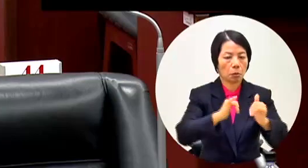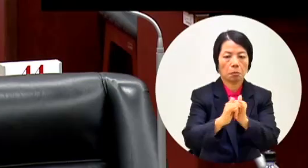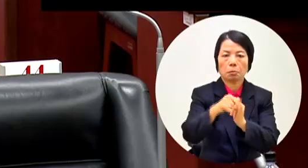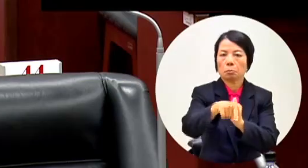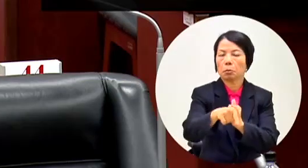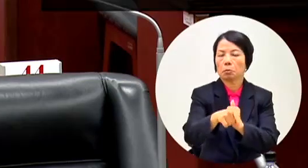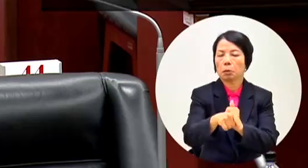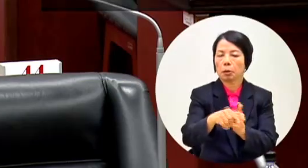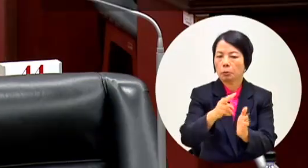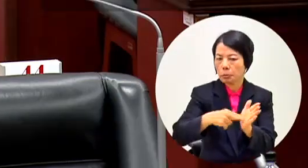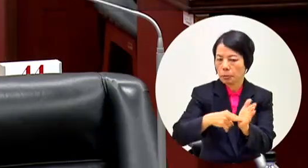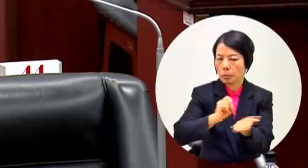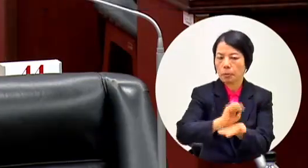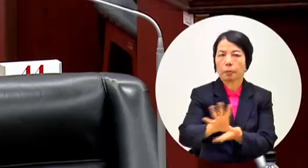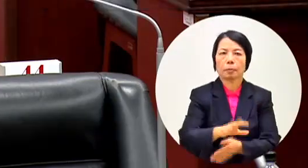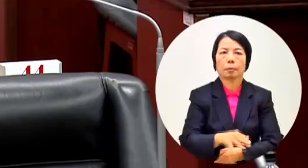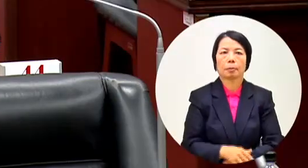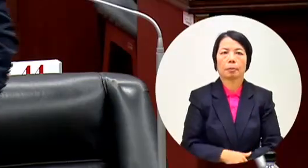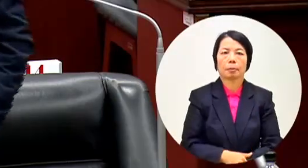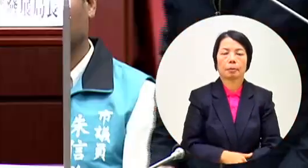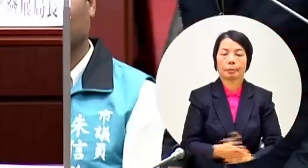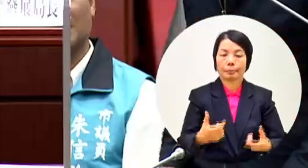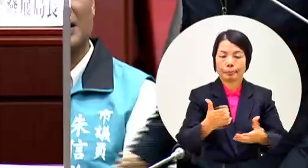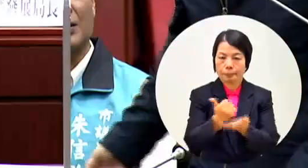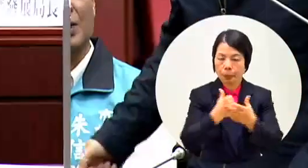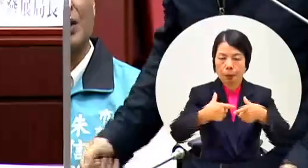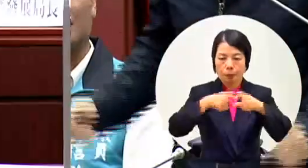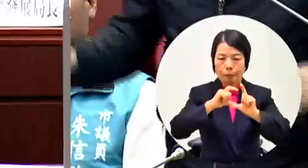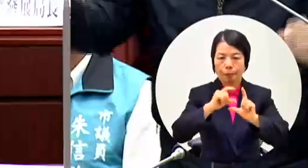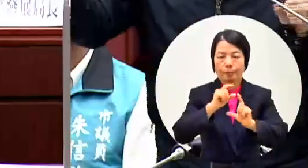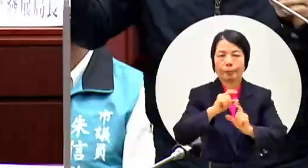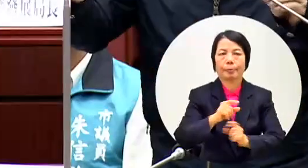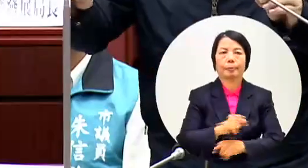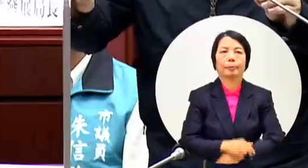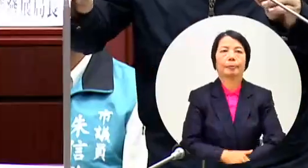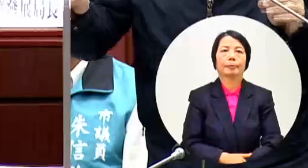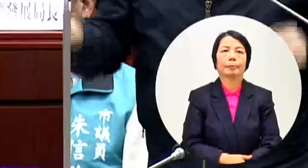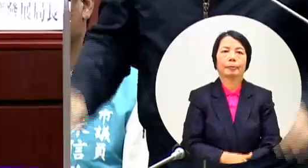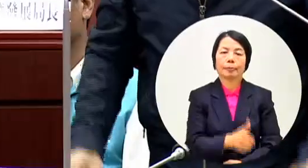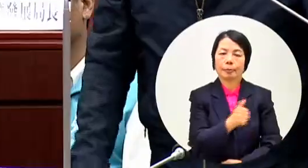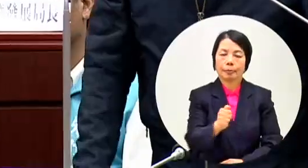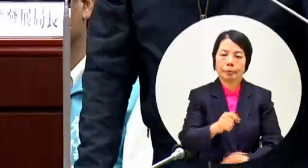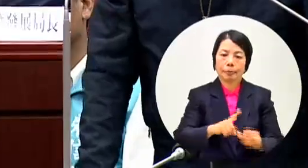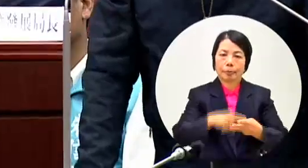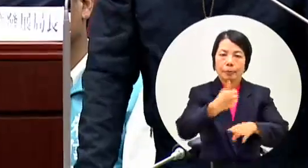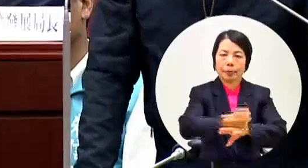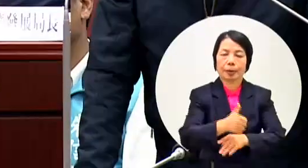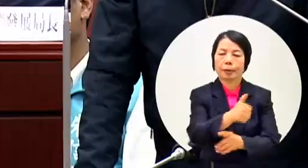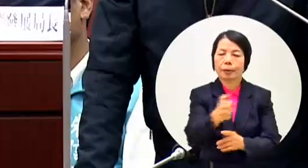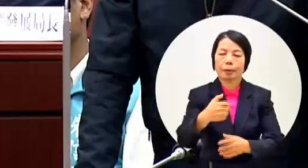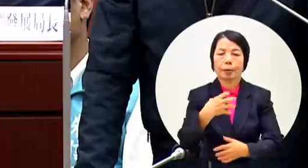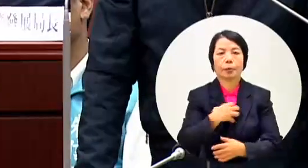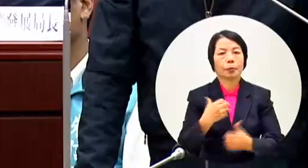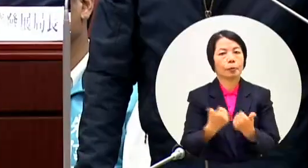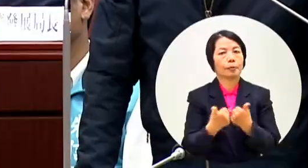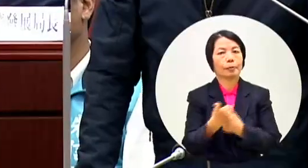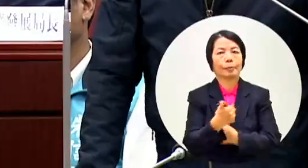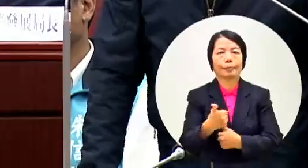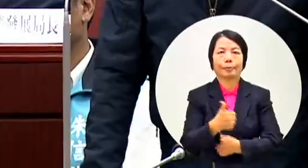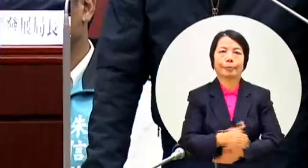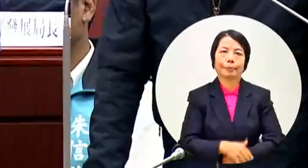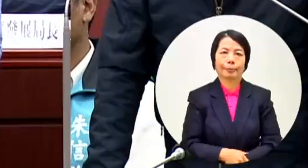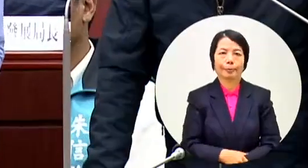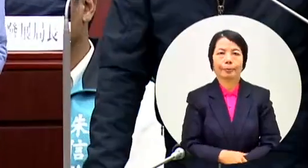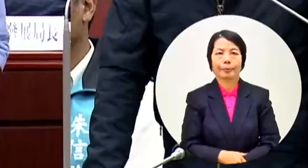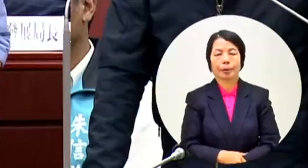答，谢谢。 好，来市长，等会儿。 好，谢谢主席，谢谢吴议员哈，还有我们无党党团的各位议员女